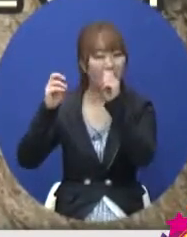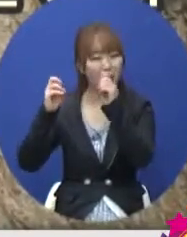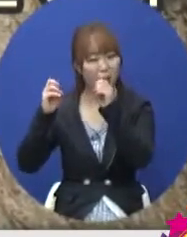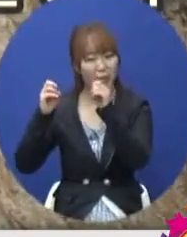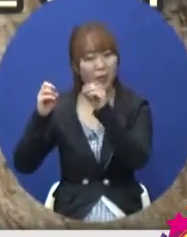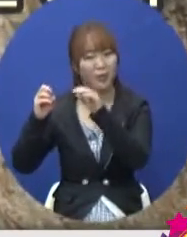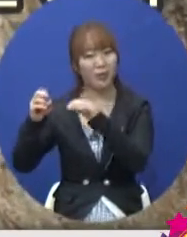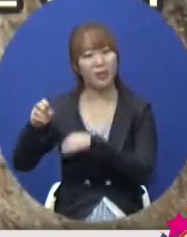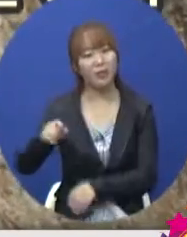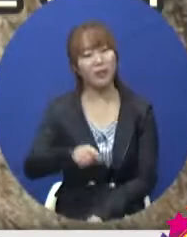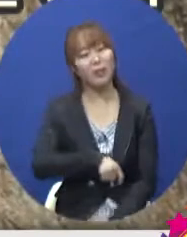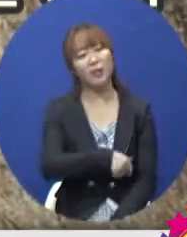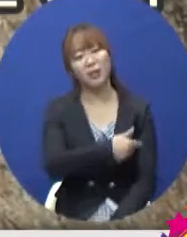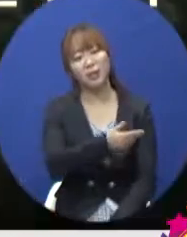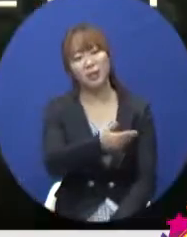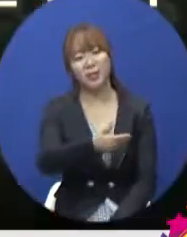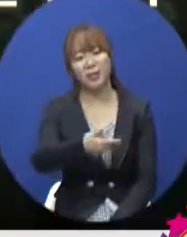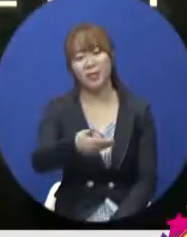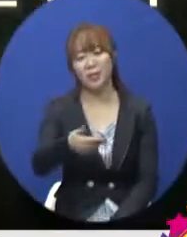속삭이며